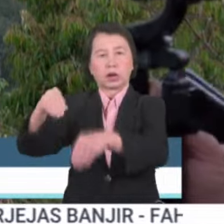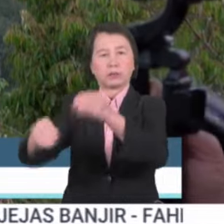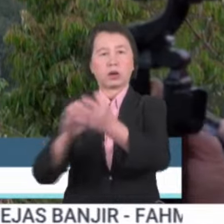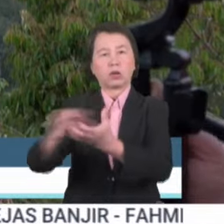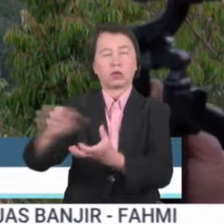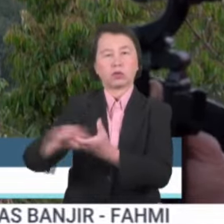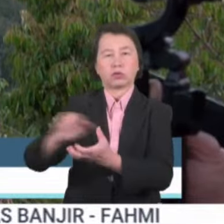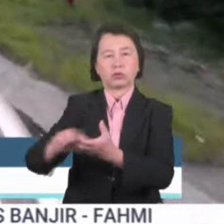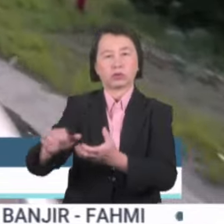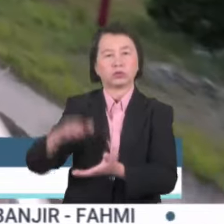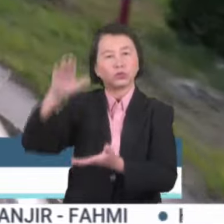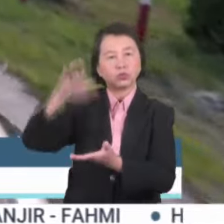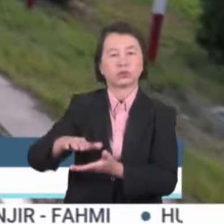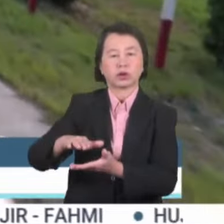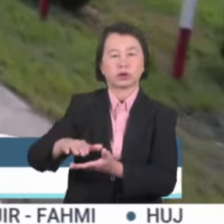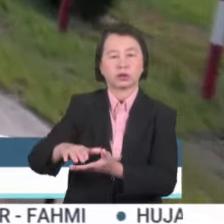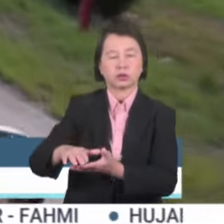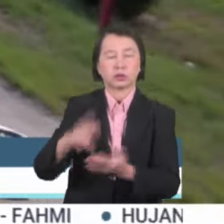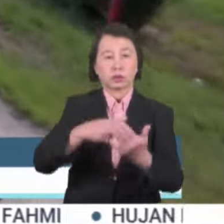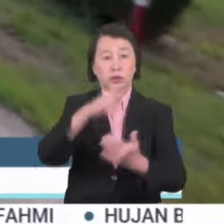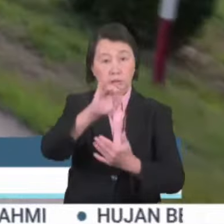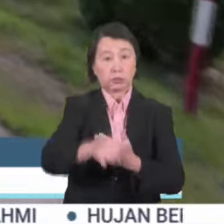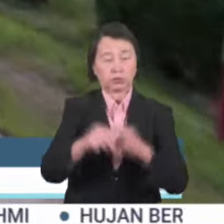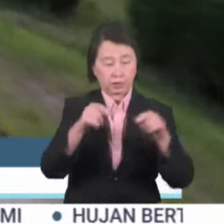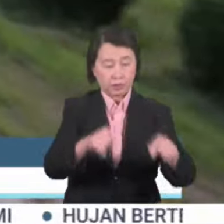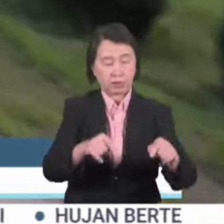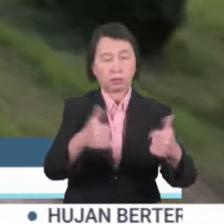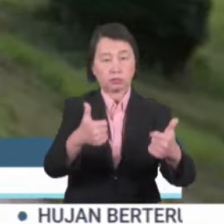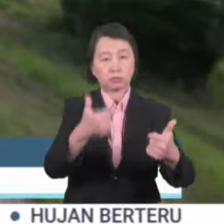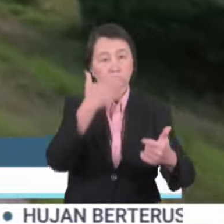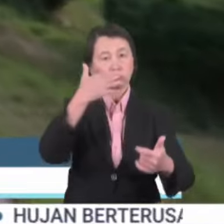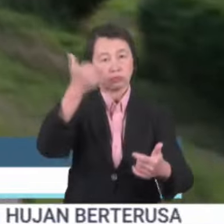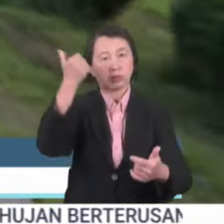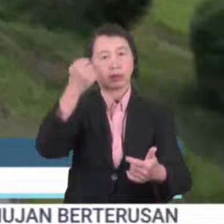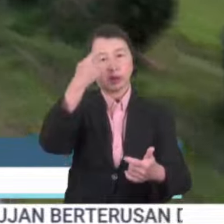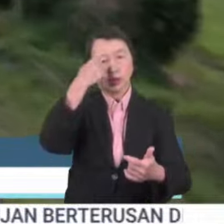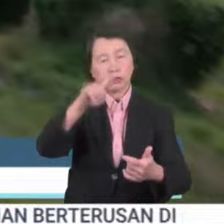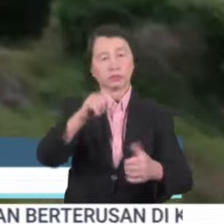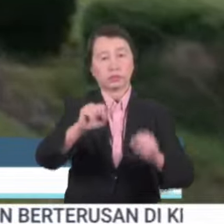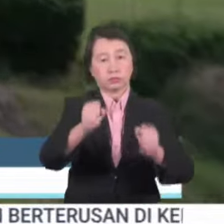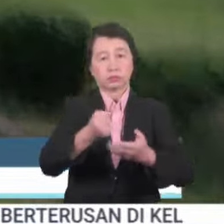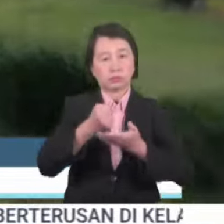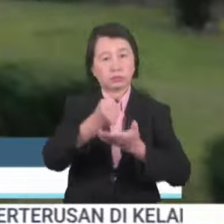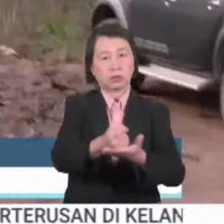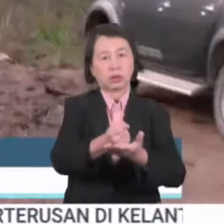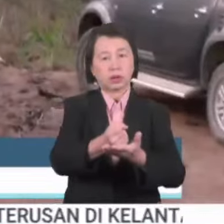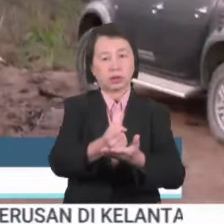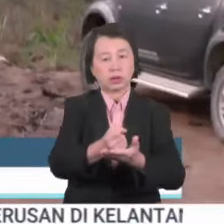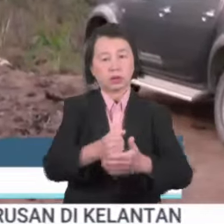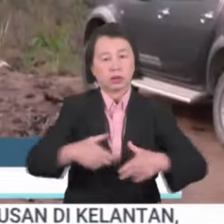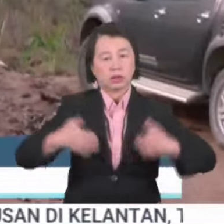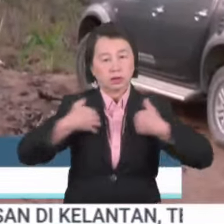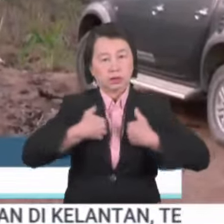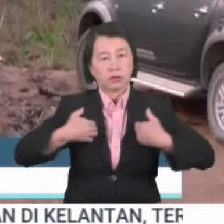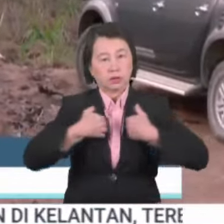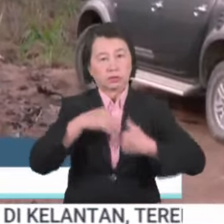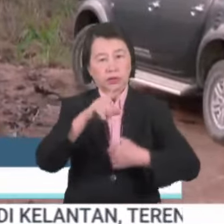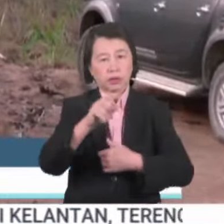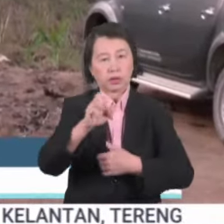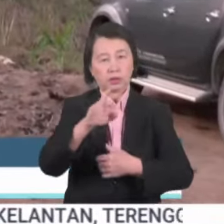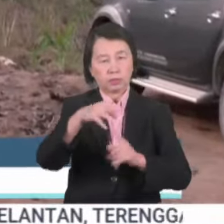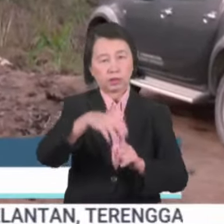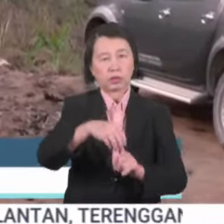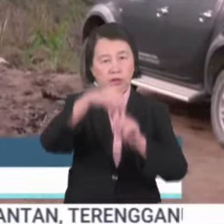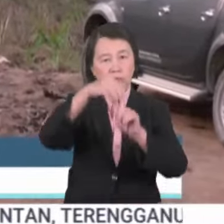dalam plantation kami. Projek merupakan langkah terbaik dan ia membantu pergerakan hidupan liar,